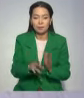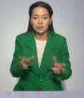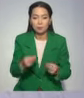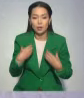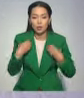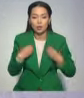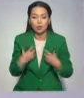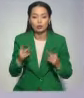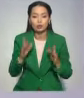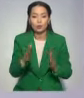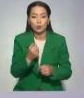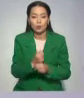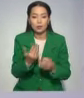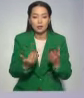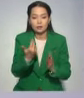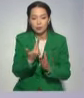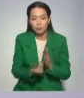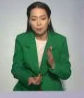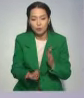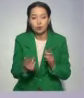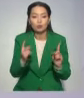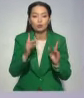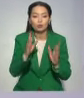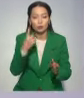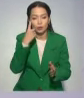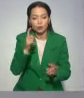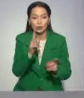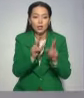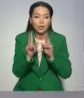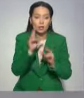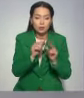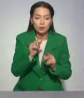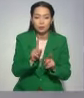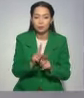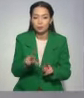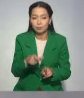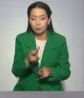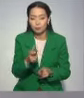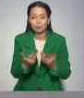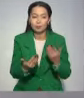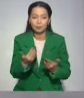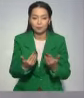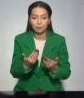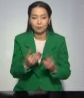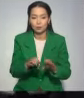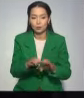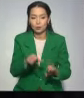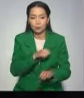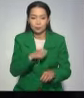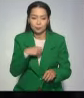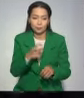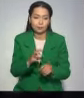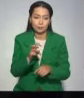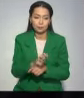на вопрос Что будут делать если провалится под лед отвечают что надеются на пешню ледоруб удочку и стульчик рыбака